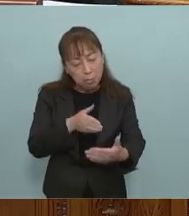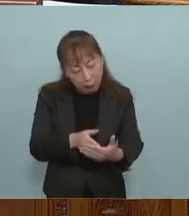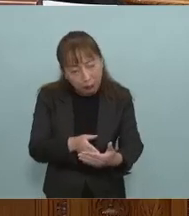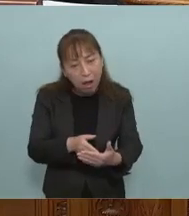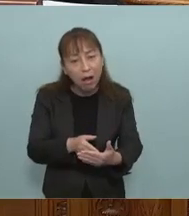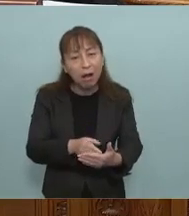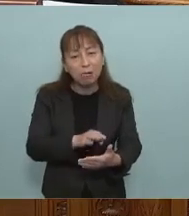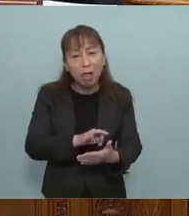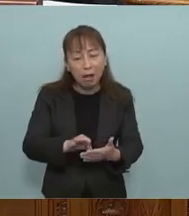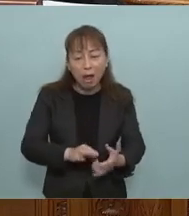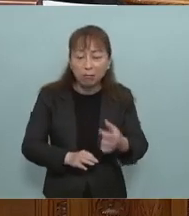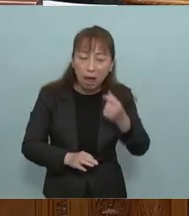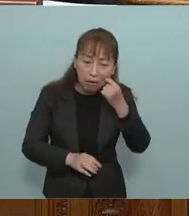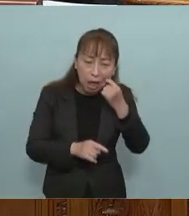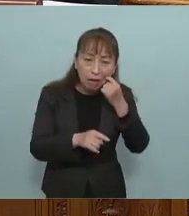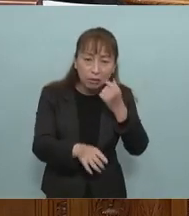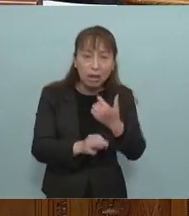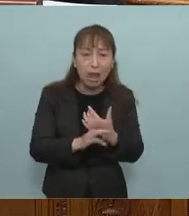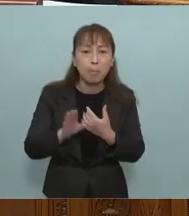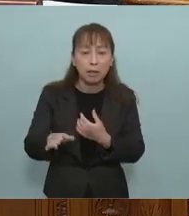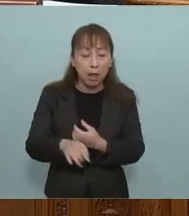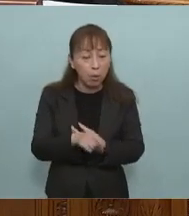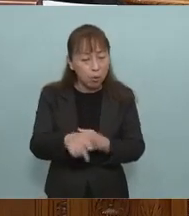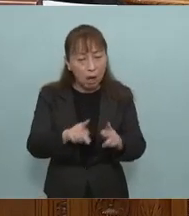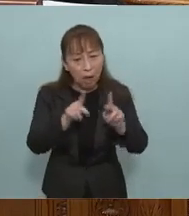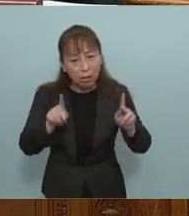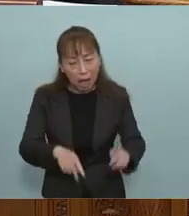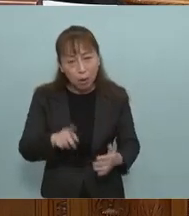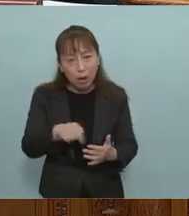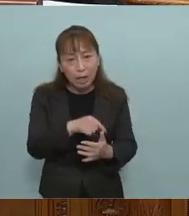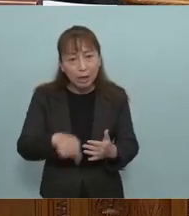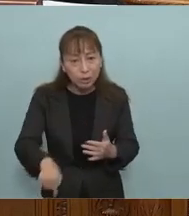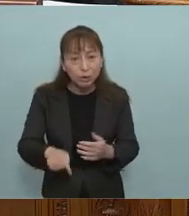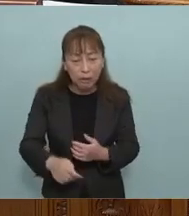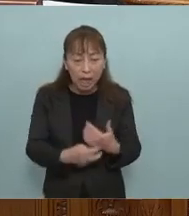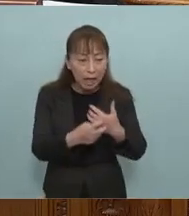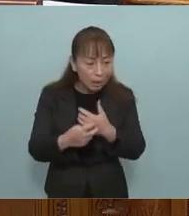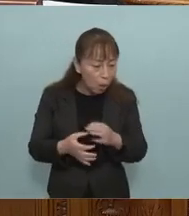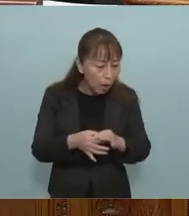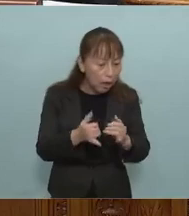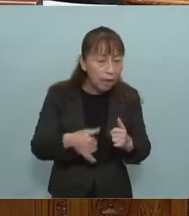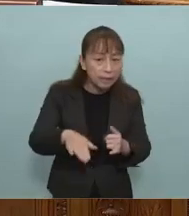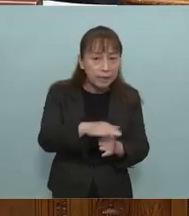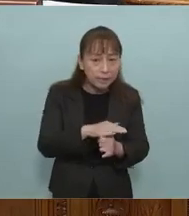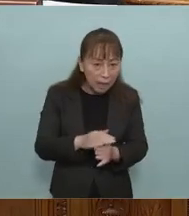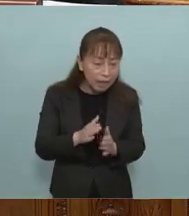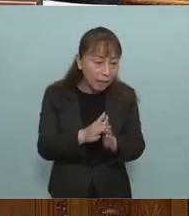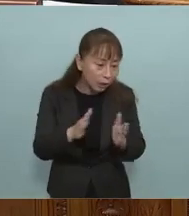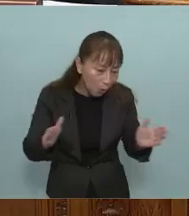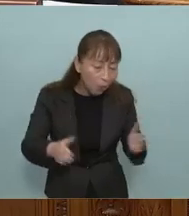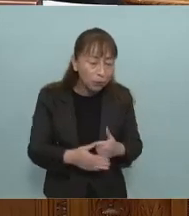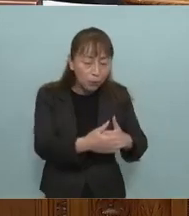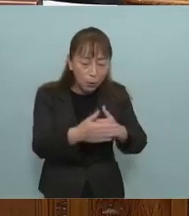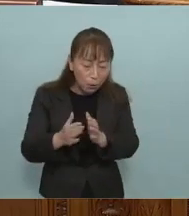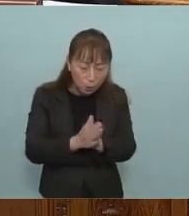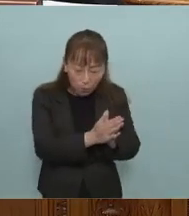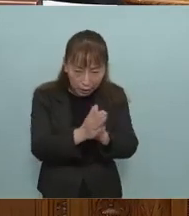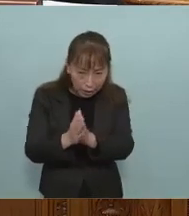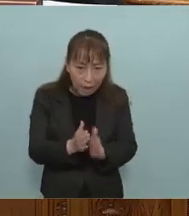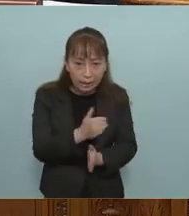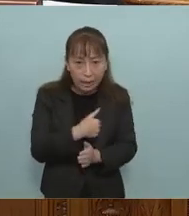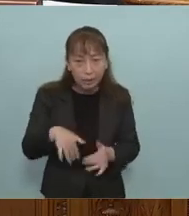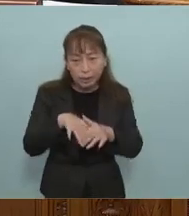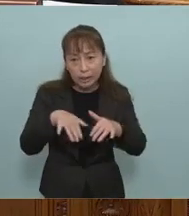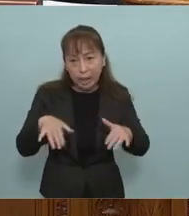ケースも生じました。こうした課題を克服し、医療関係者等に広く協力いただける体制整